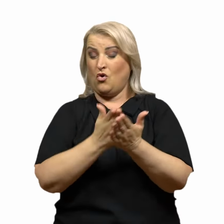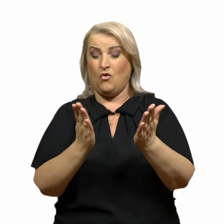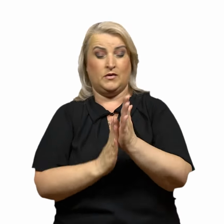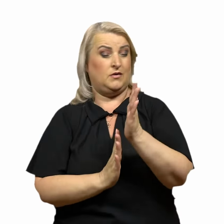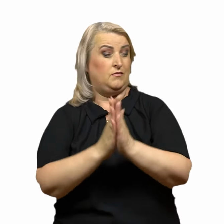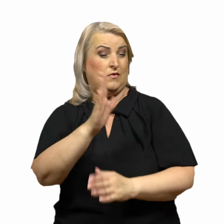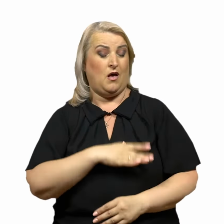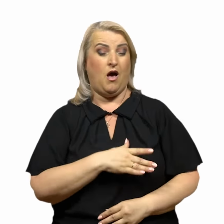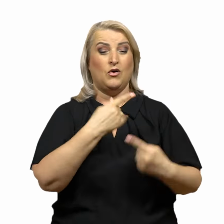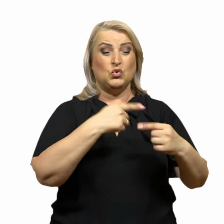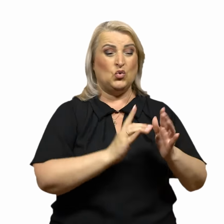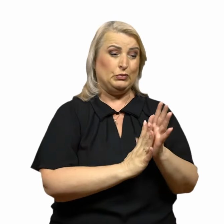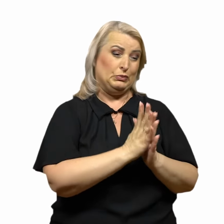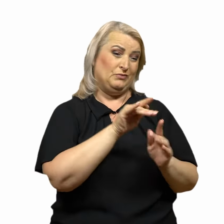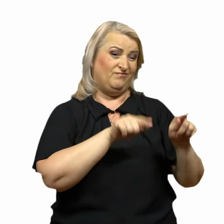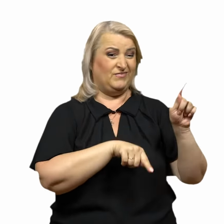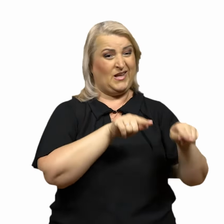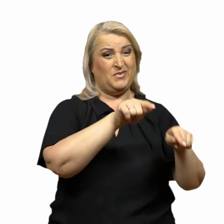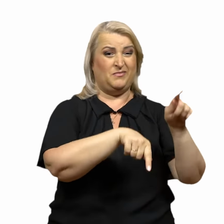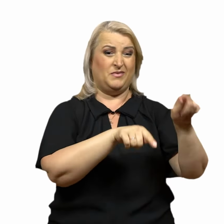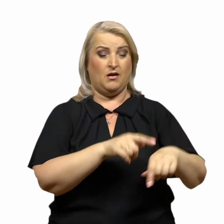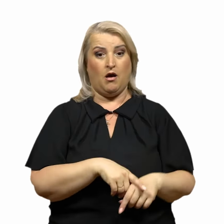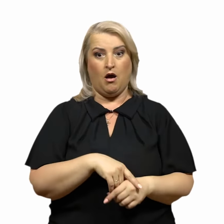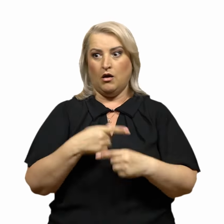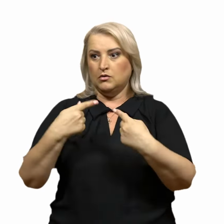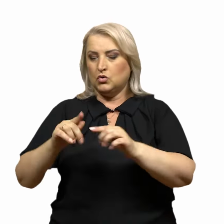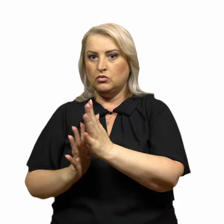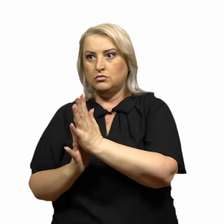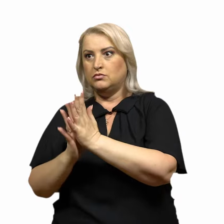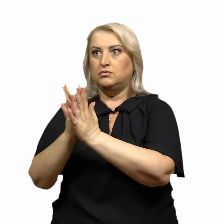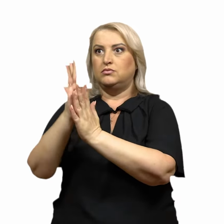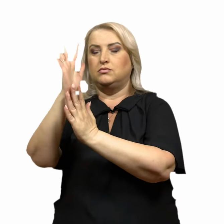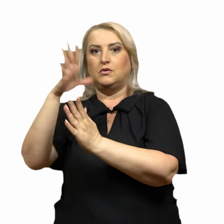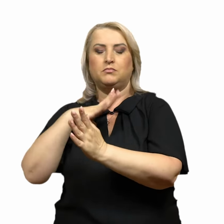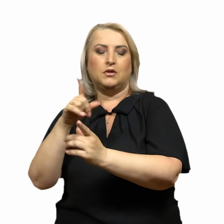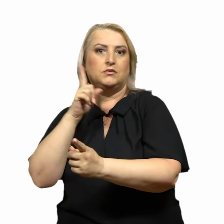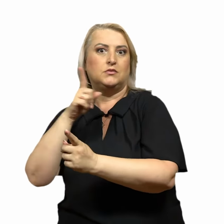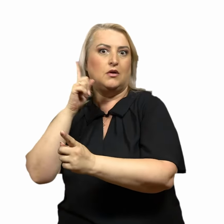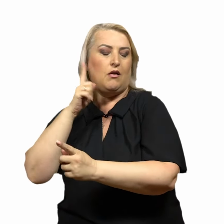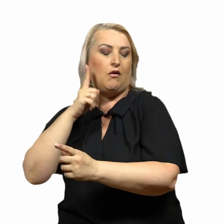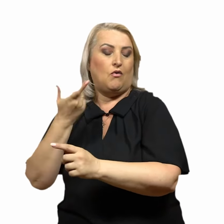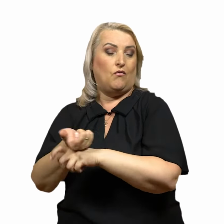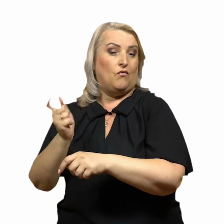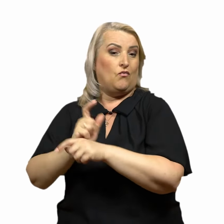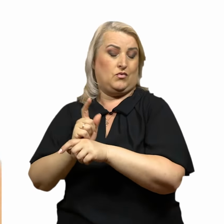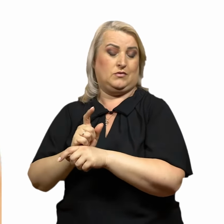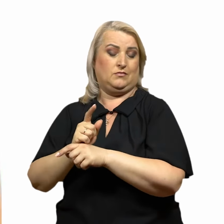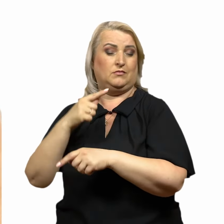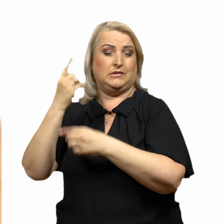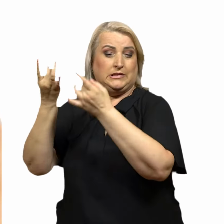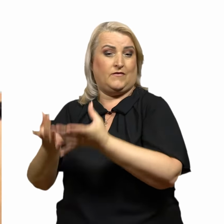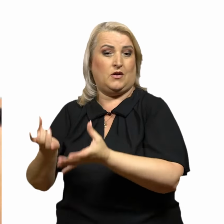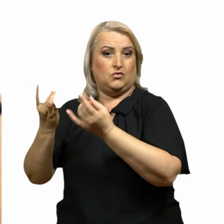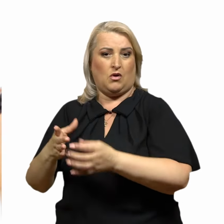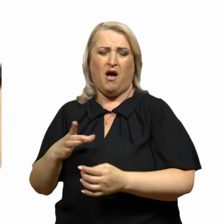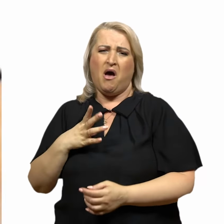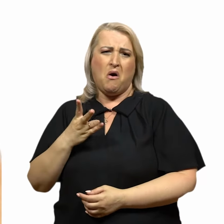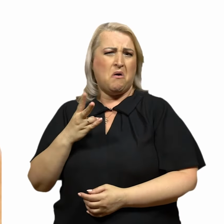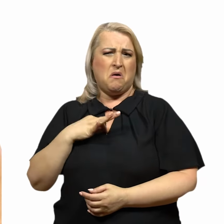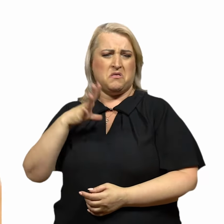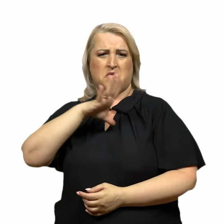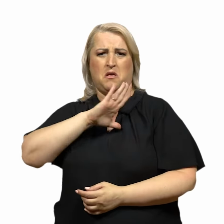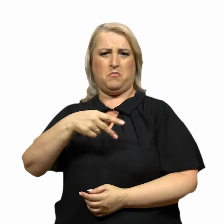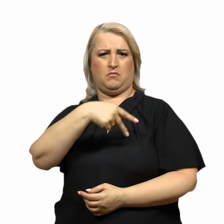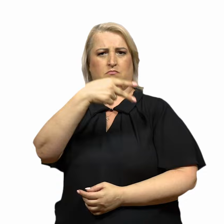a ieșit rar de tot. În schimb, mărarul foarte des și era mereu verde. Nu m-am gândit însă la investiții atunci când admiram aceste plante.